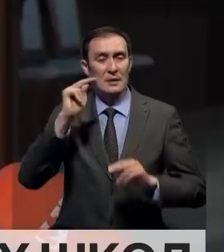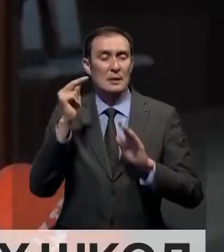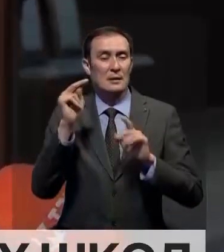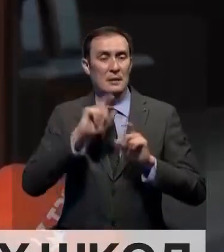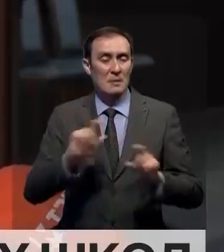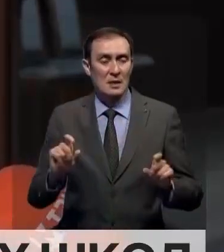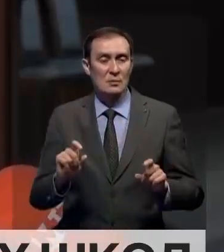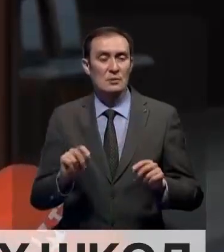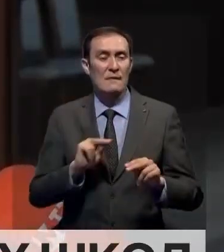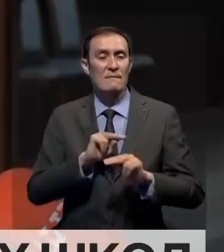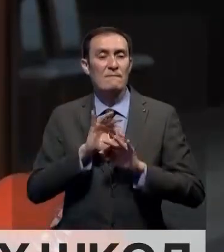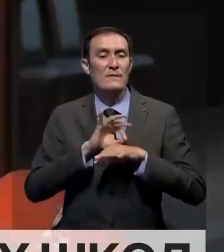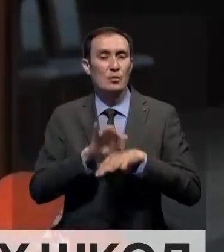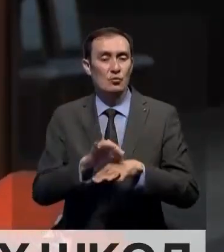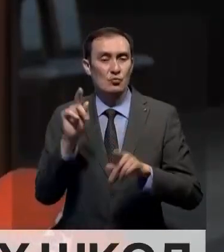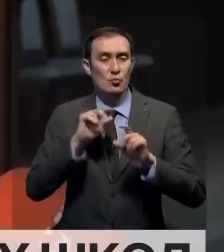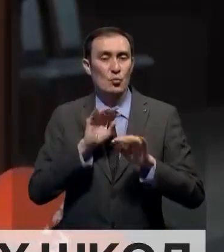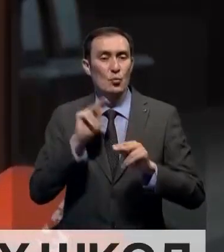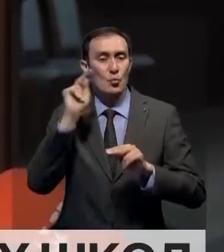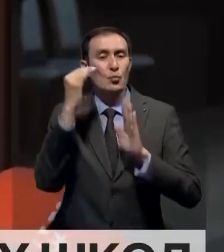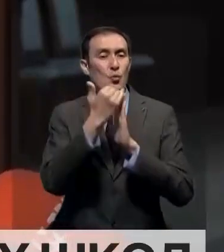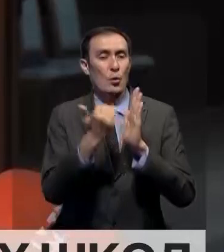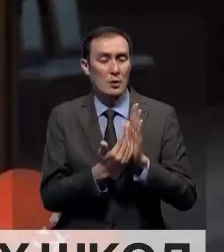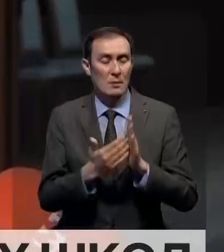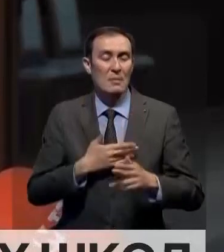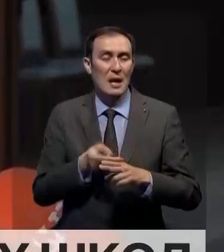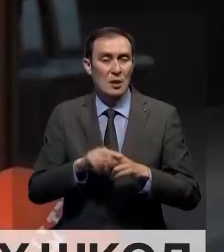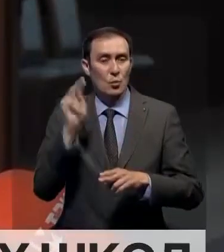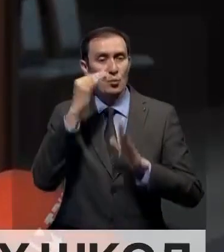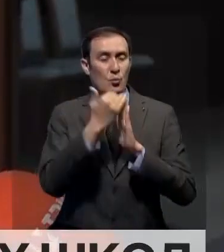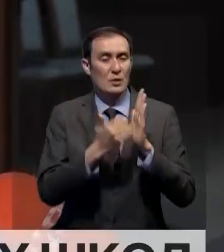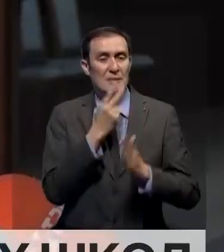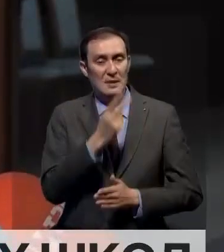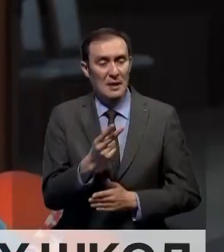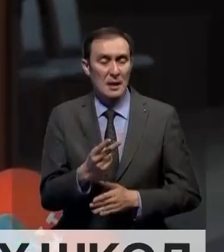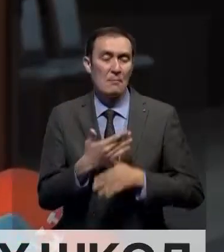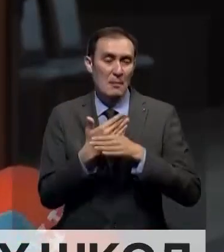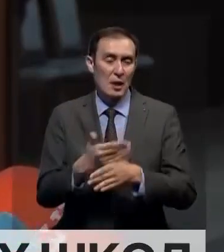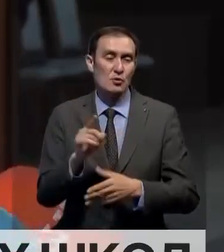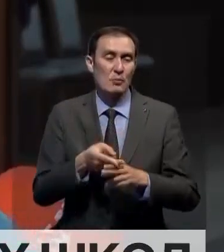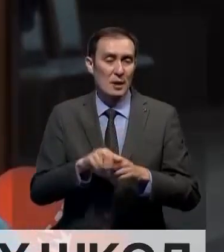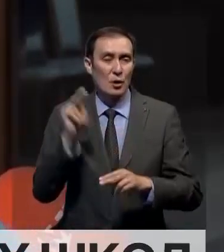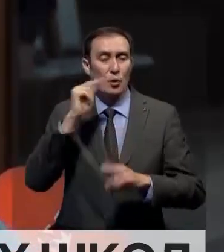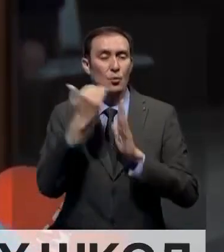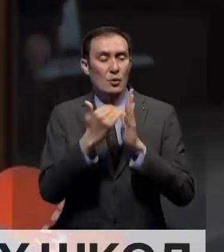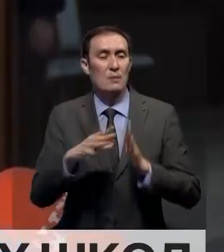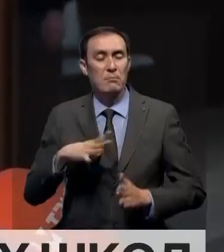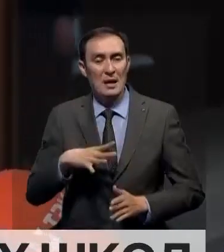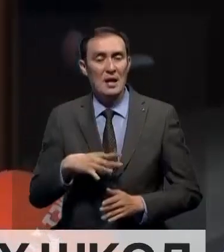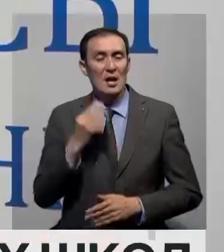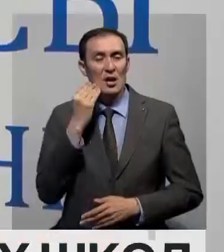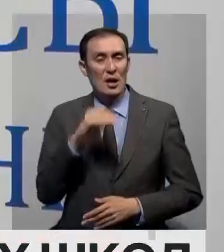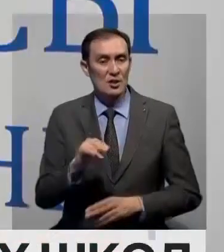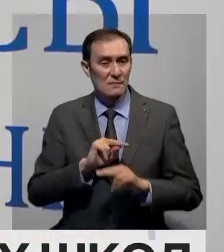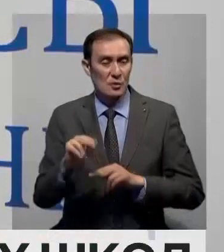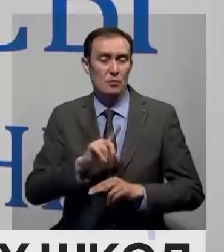лицеев ведут цифровые уроки. Мы эти уроки сейчас смотрели, сейчас помогаем, чтобы эти уроки были